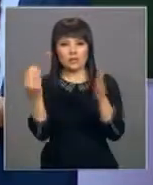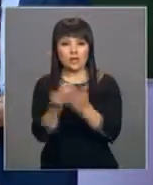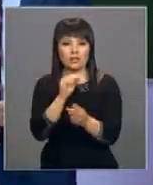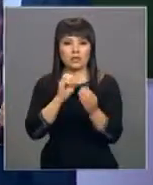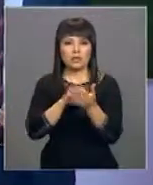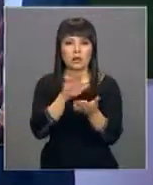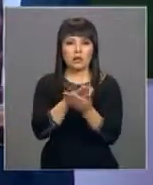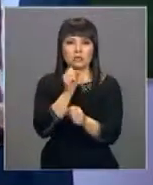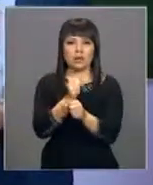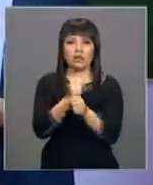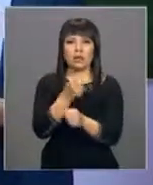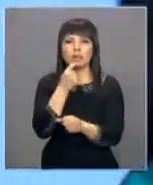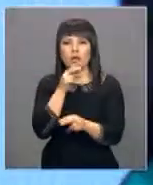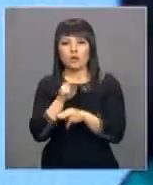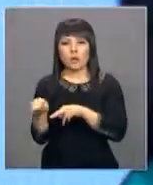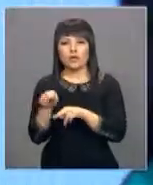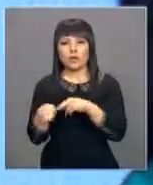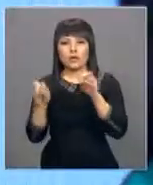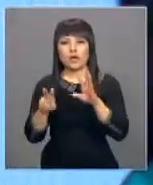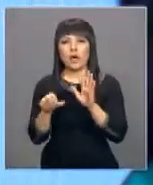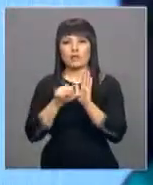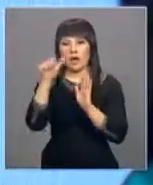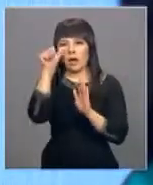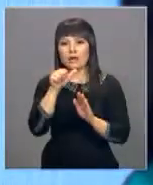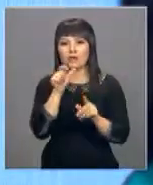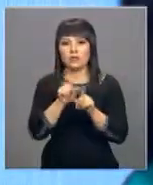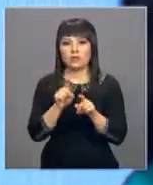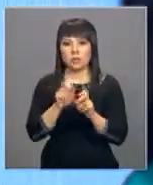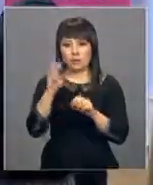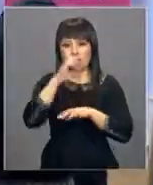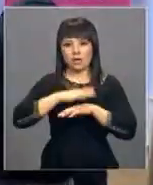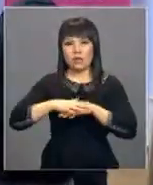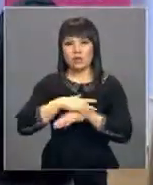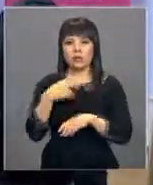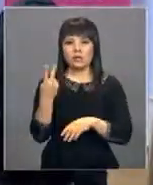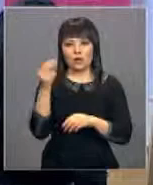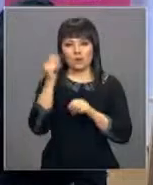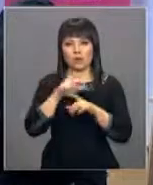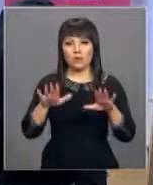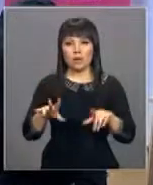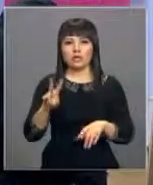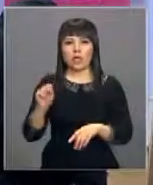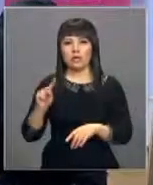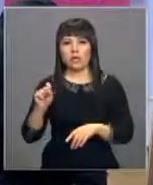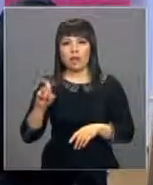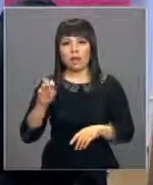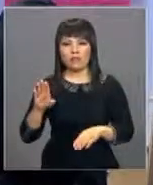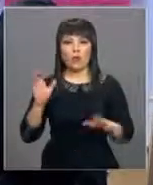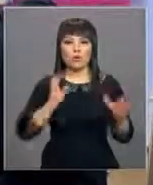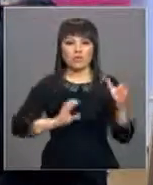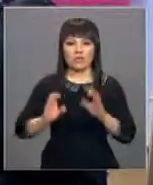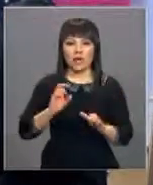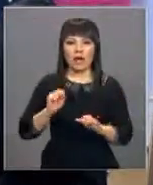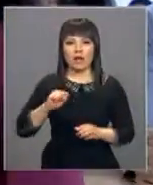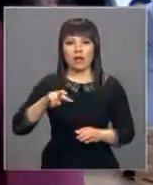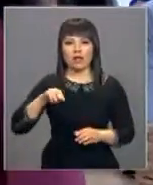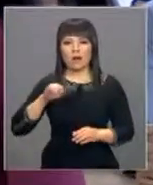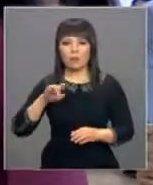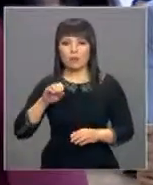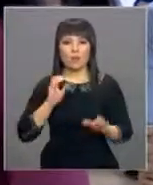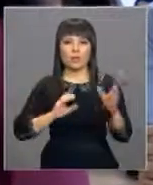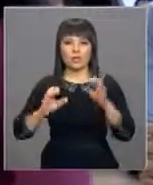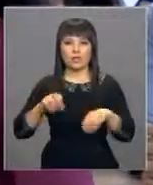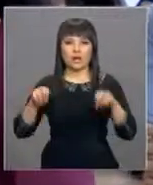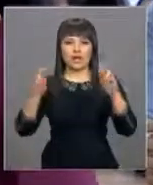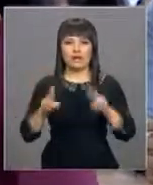қосылады. Енді тілдік курстың алғашқы 6 айы еліміздегі екі оқу ордасында, яғни Назарбаев университеті мен Әл-Фараби атындағы Қазақ